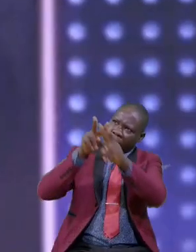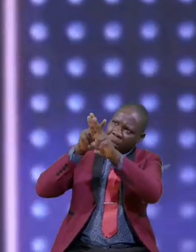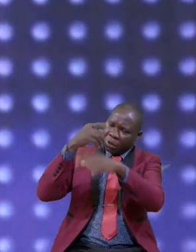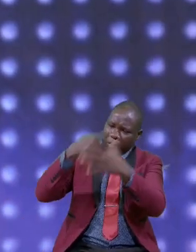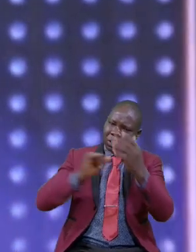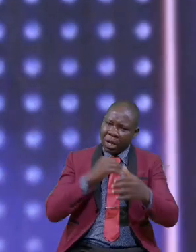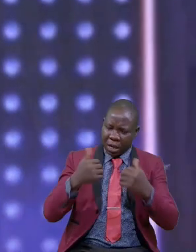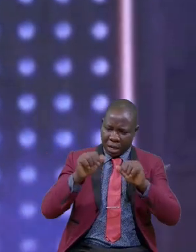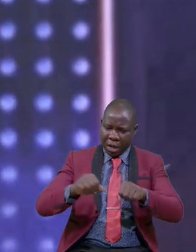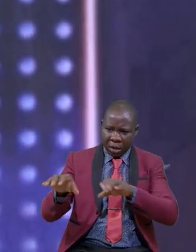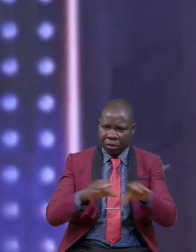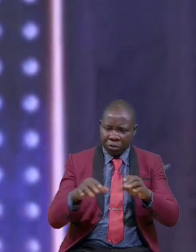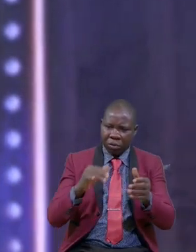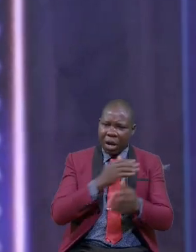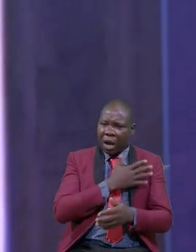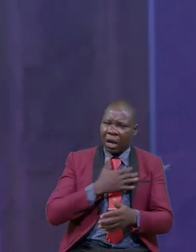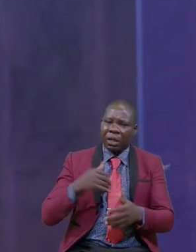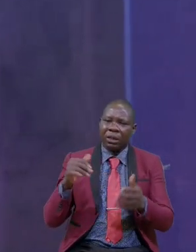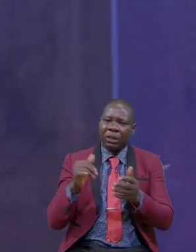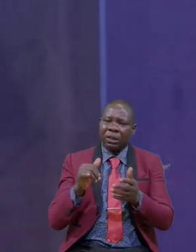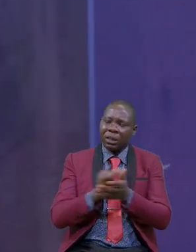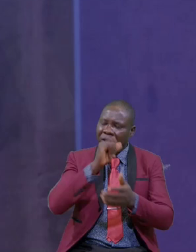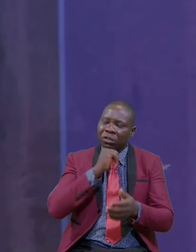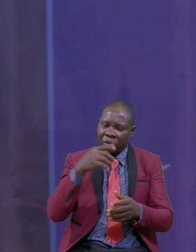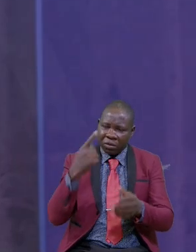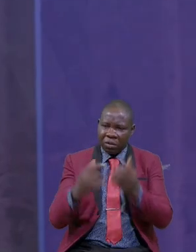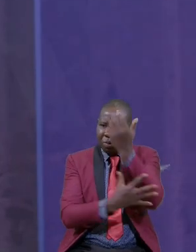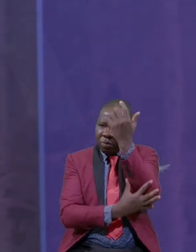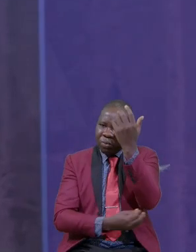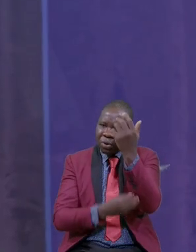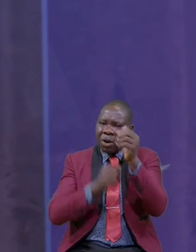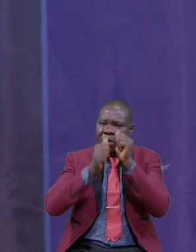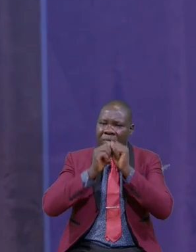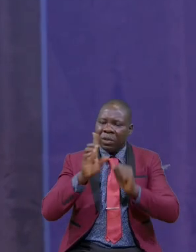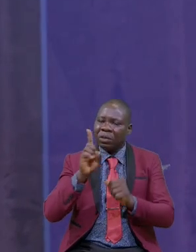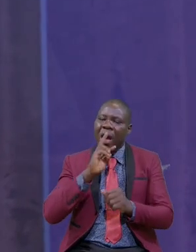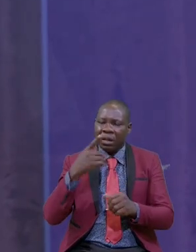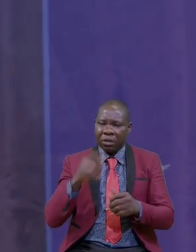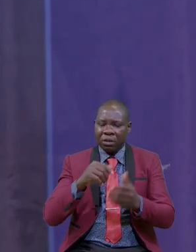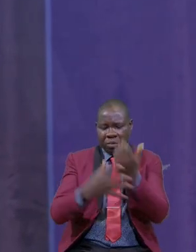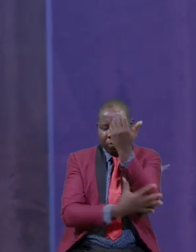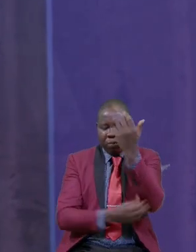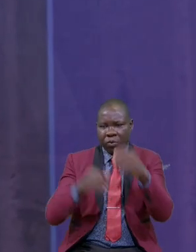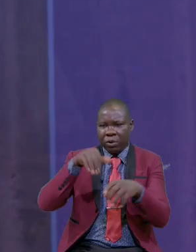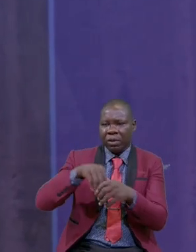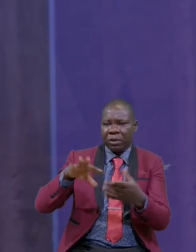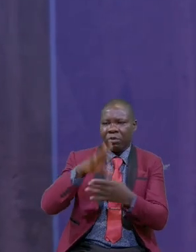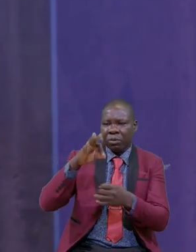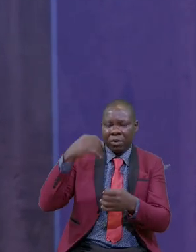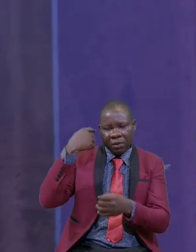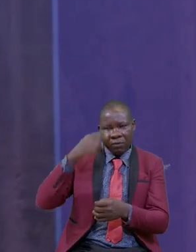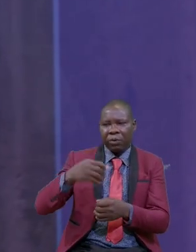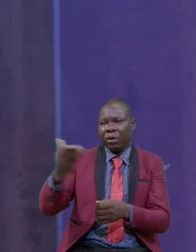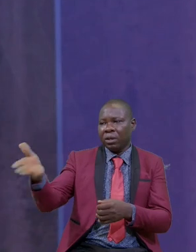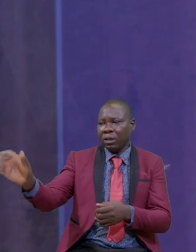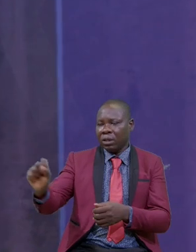produire. Ça, c'est pas être pauvre. Heureux ceux qui sont ils sont pauvres en esprit, car le royaume de Dieu